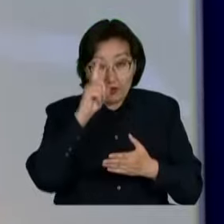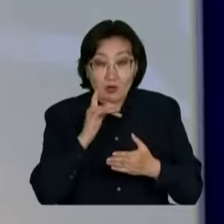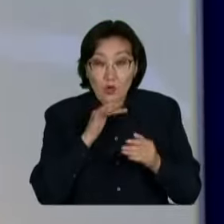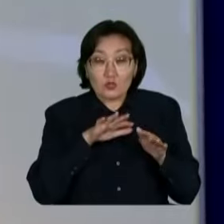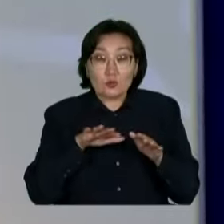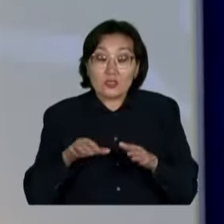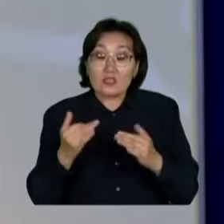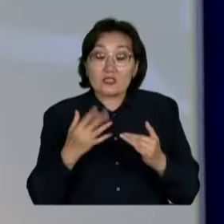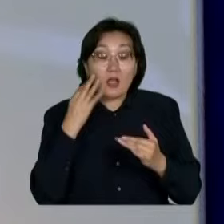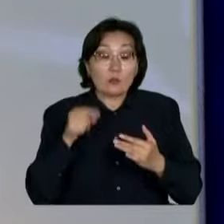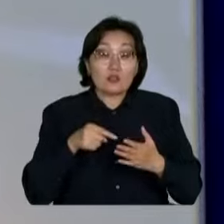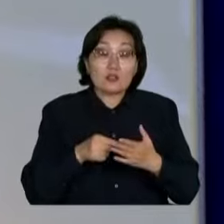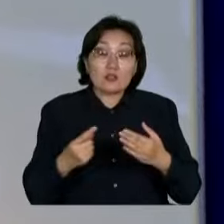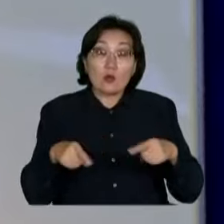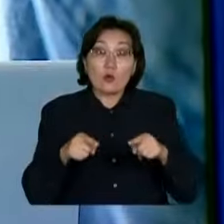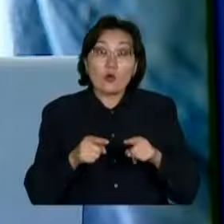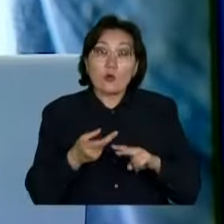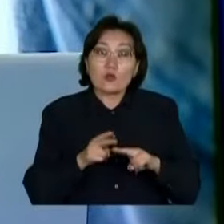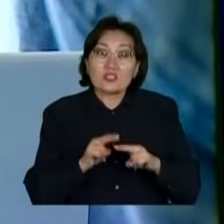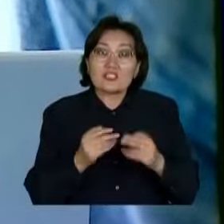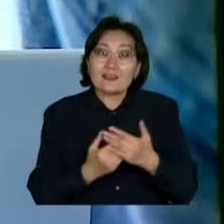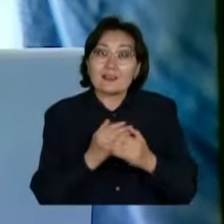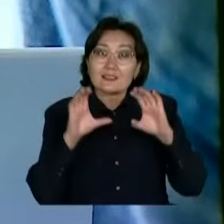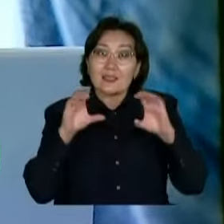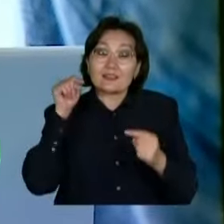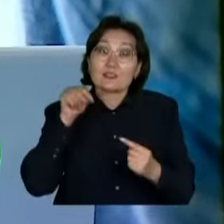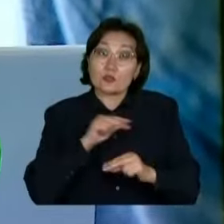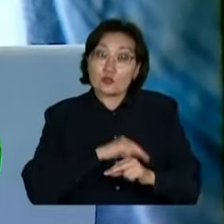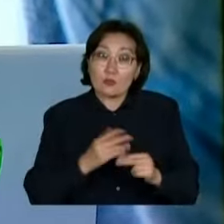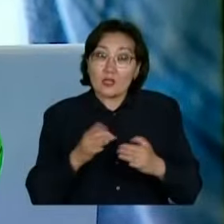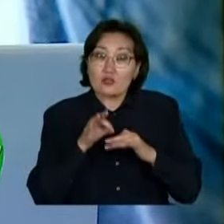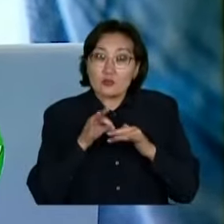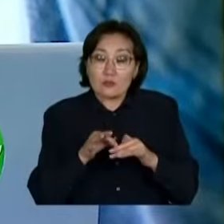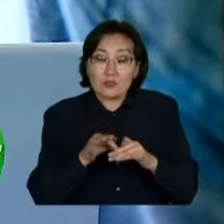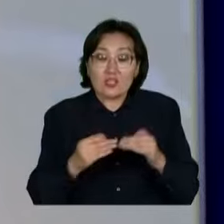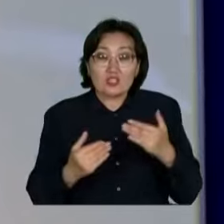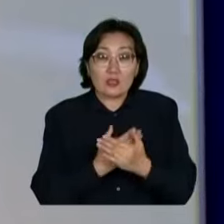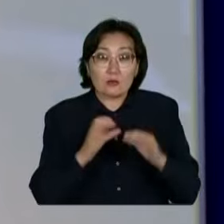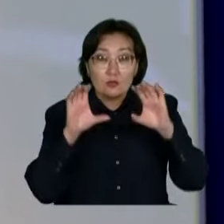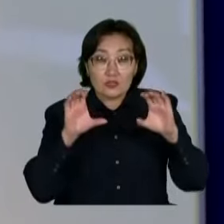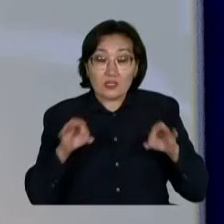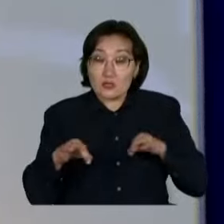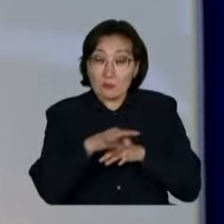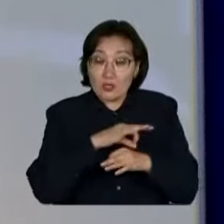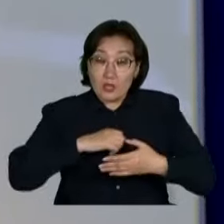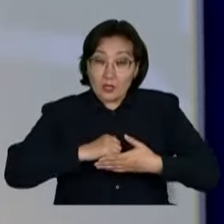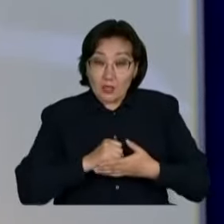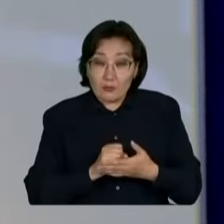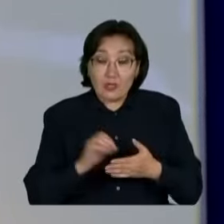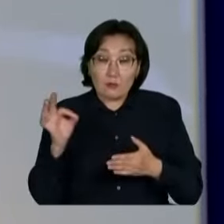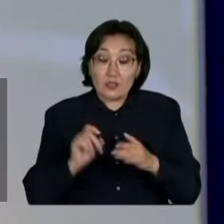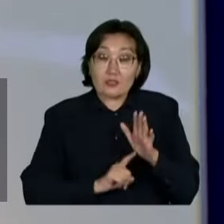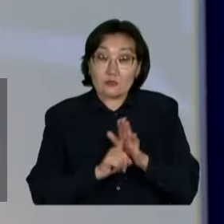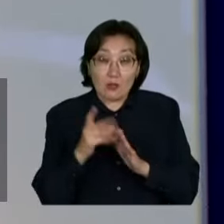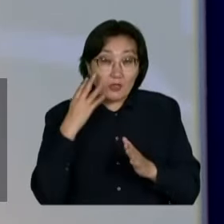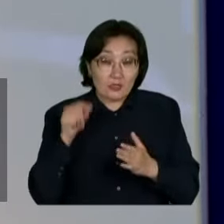өтті. Қазір Алматы қаласында осы бойынша жұмыс қалай жүріп жатыр? Жаңа заң жобасы қабылданған сәттен бастап Алматы қаласы